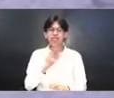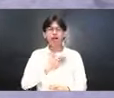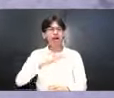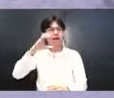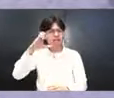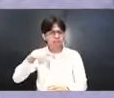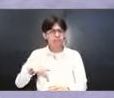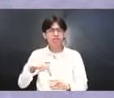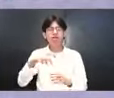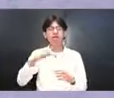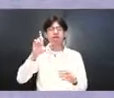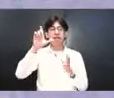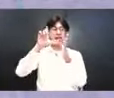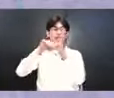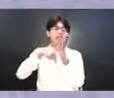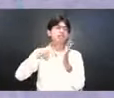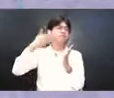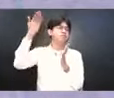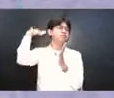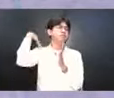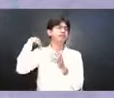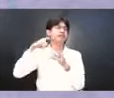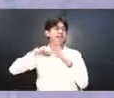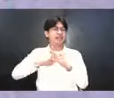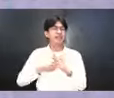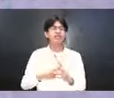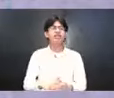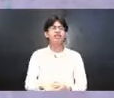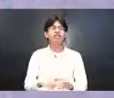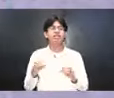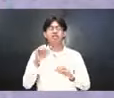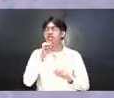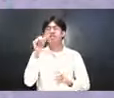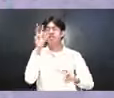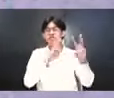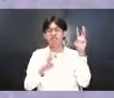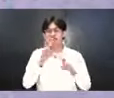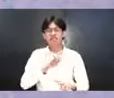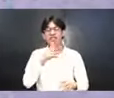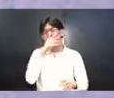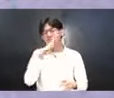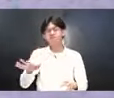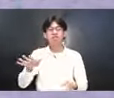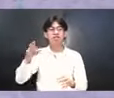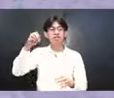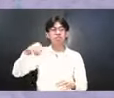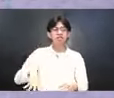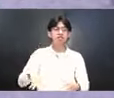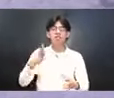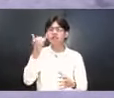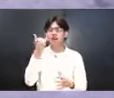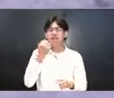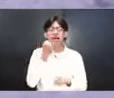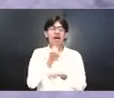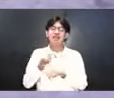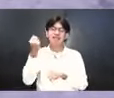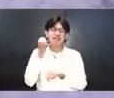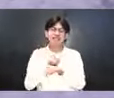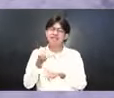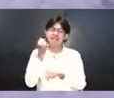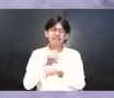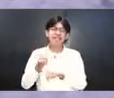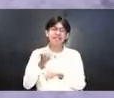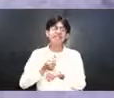nung panahon namin, no, nung nag-uumpisa ang phone, hindi kami nag-aalala sa mga cellphone na nahuhulog. Apakatibay! Naalala